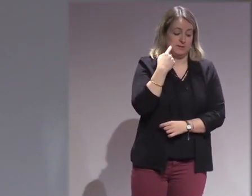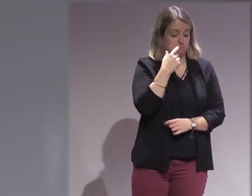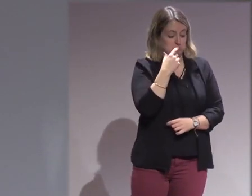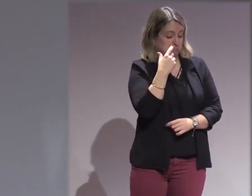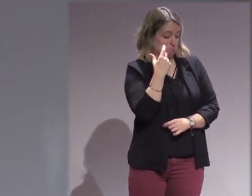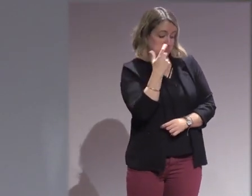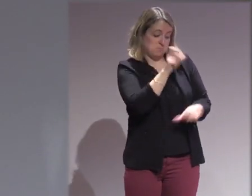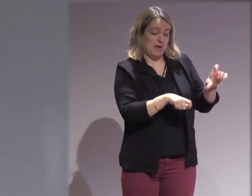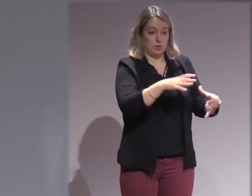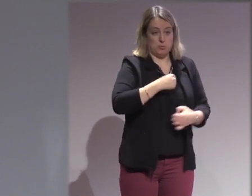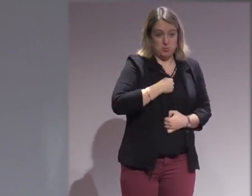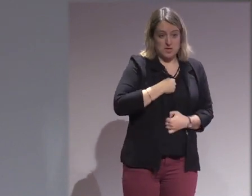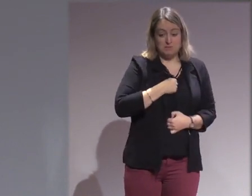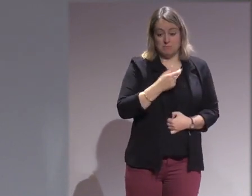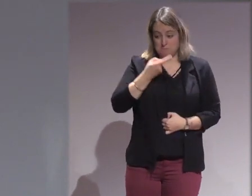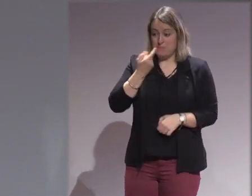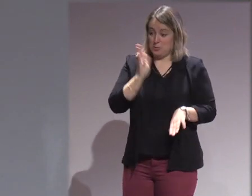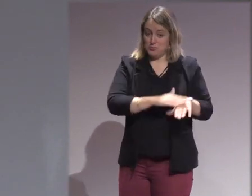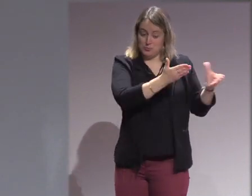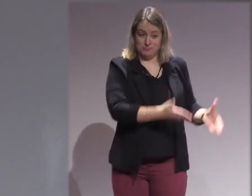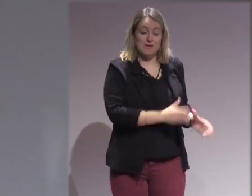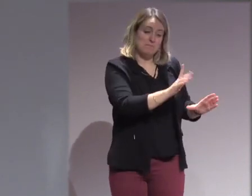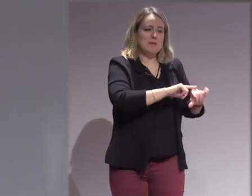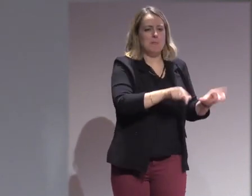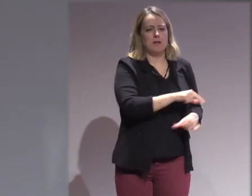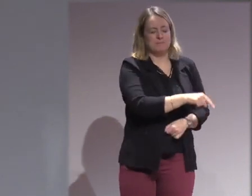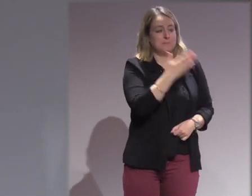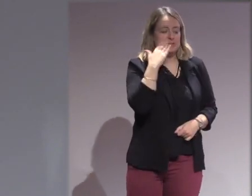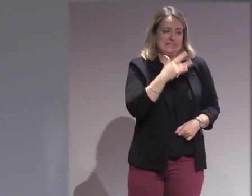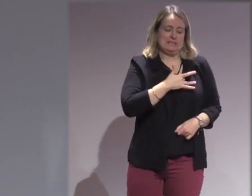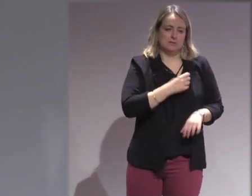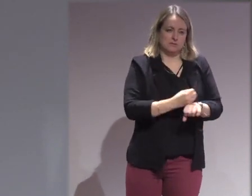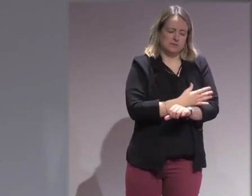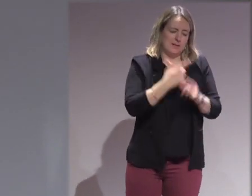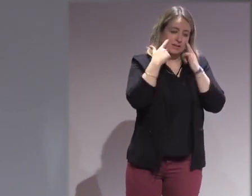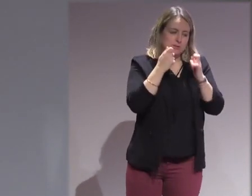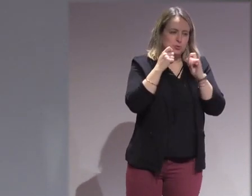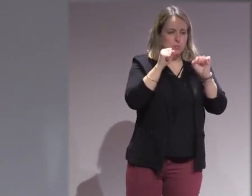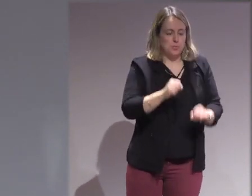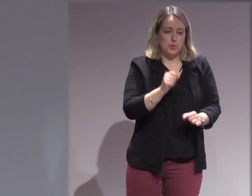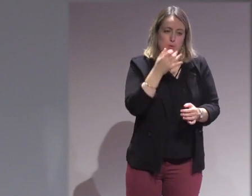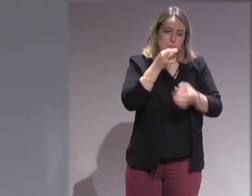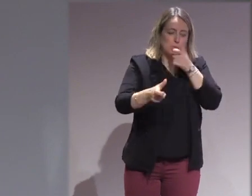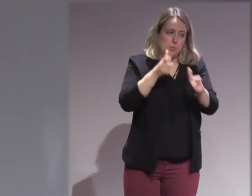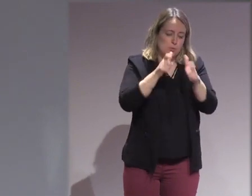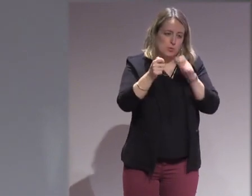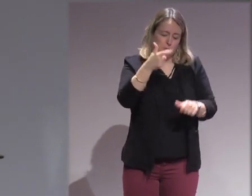adoptés sans les adopter. Et si vous êtes un petit peu sensible, préparez-vous, vous allez entendre deux, trois choses qui sont